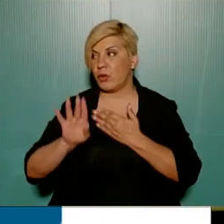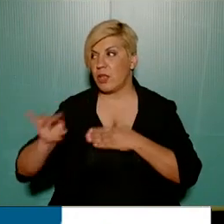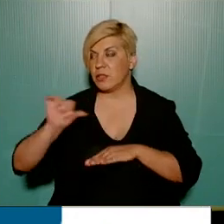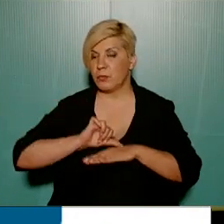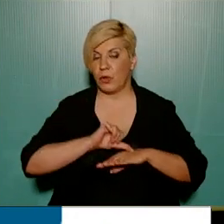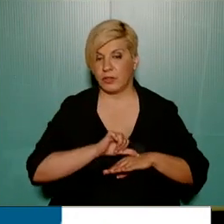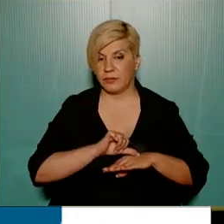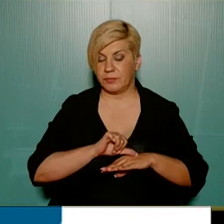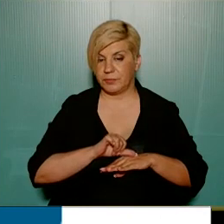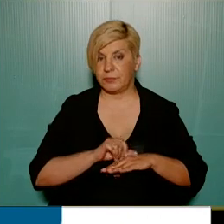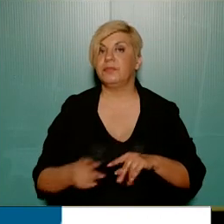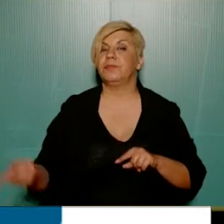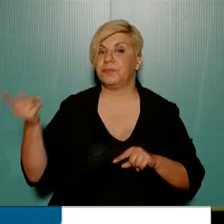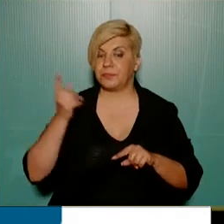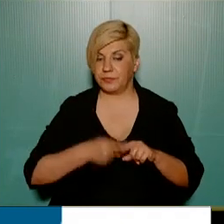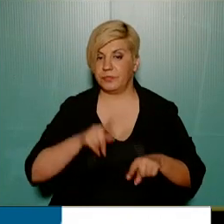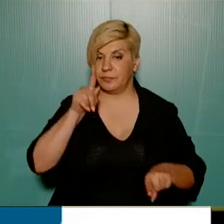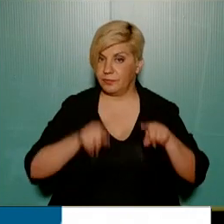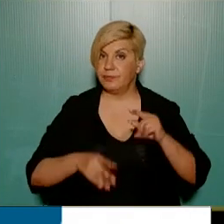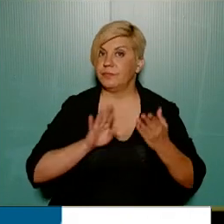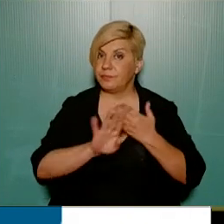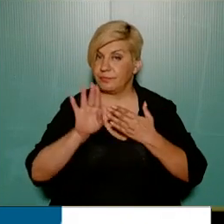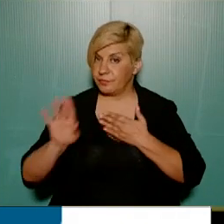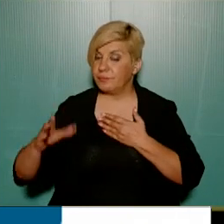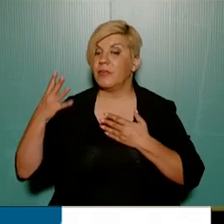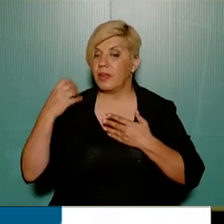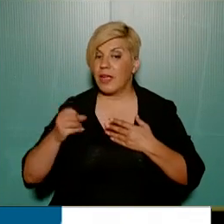πόλης. Σημειωτέων ότι κάποιες γειτονιές ήταν